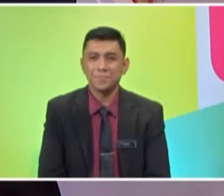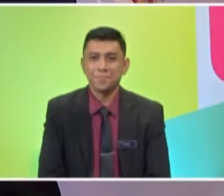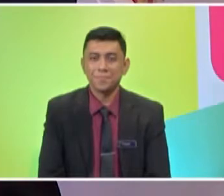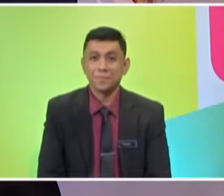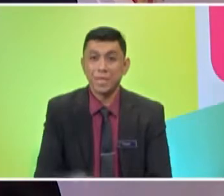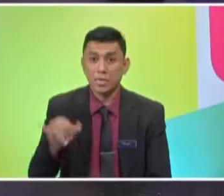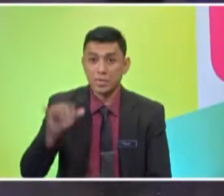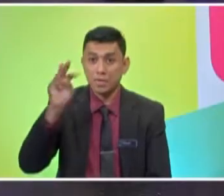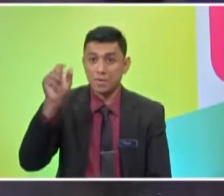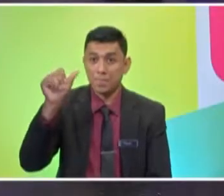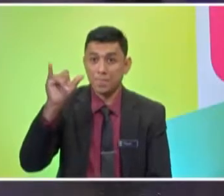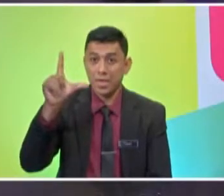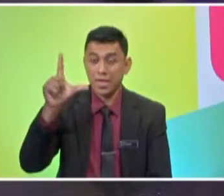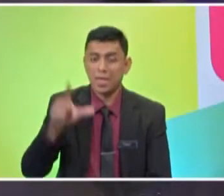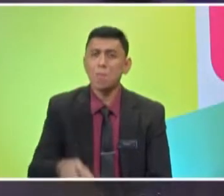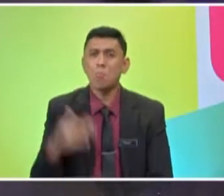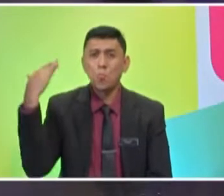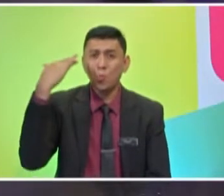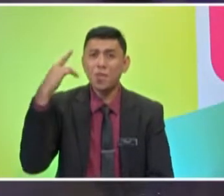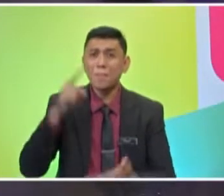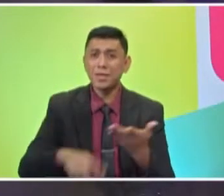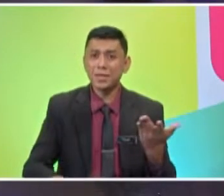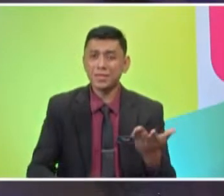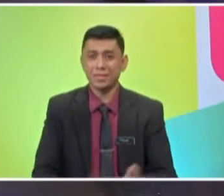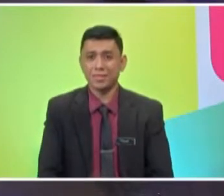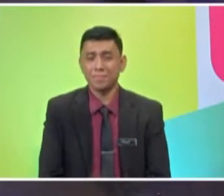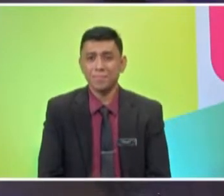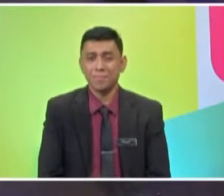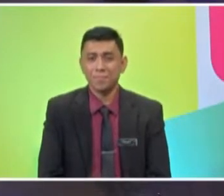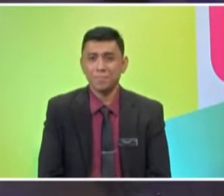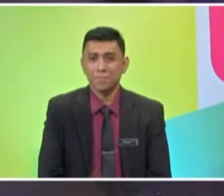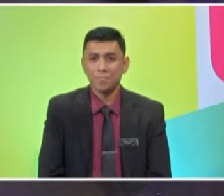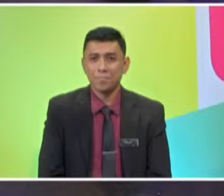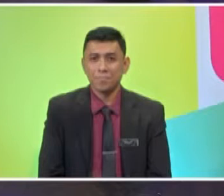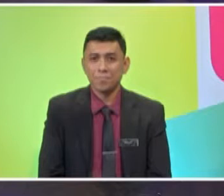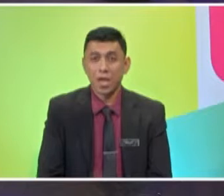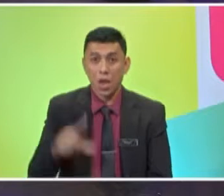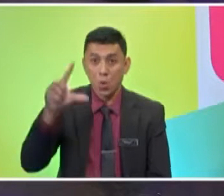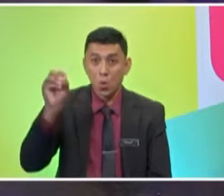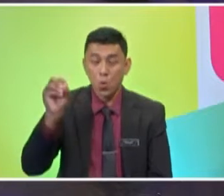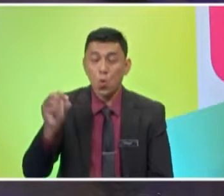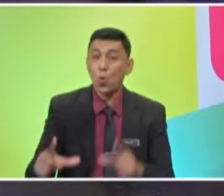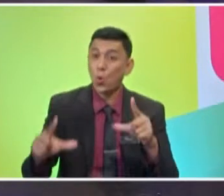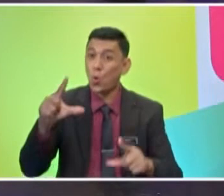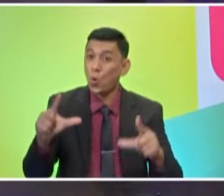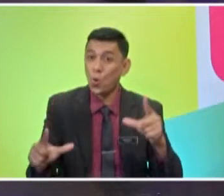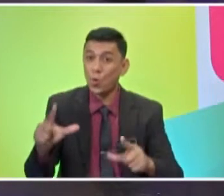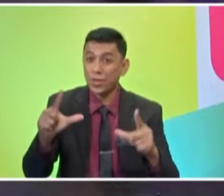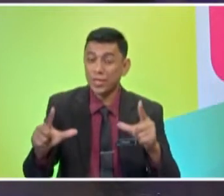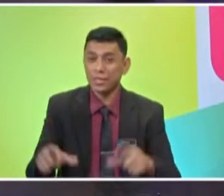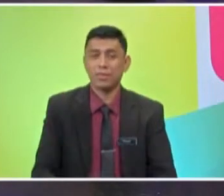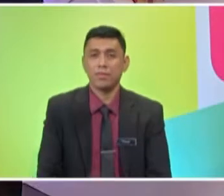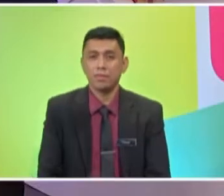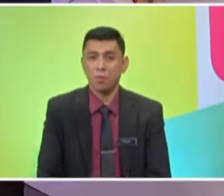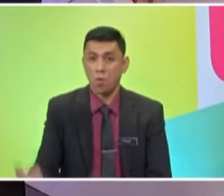Ya, Mael. Bunyi apa, Mael? Bunyi apa tu? Bunyi apa? Lo apa? Lori, cikgu. Ya ke?